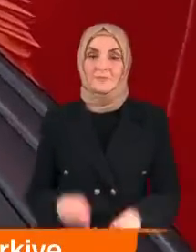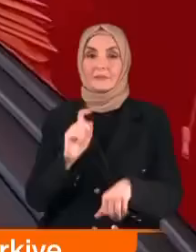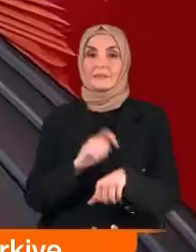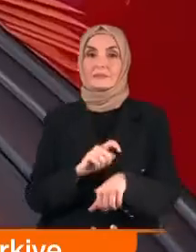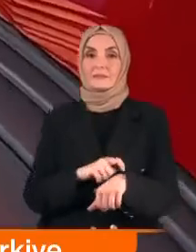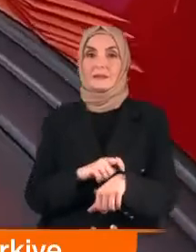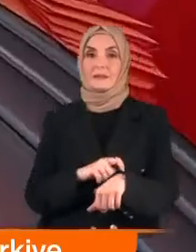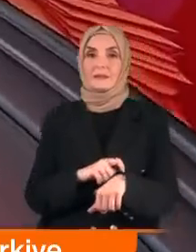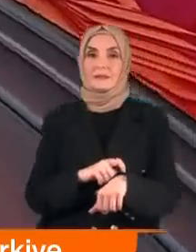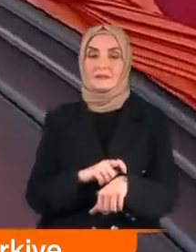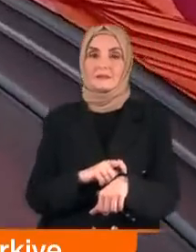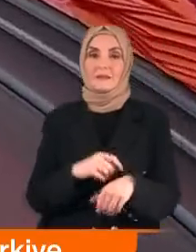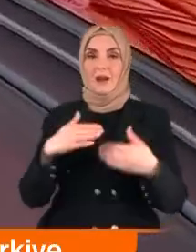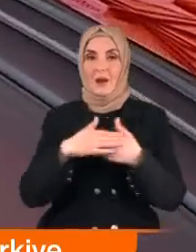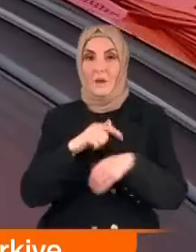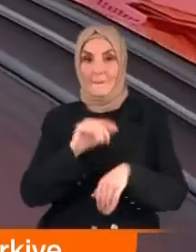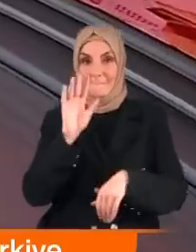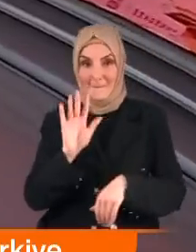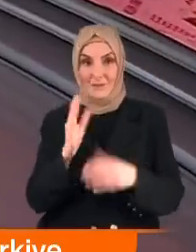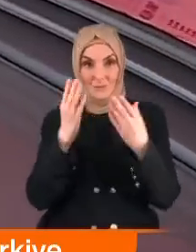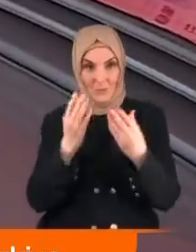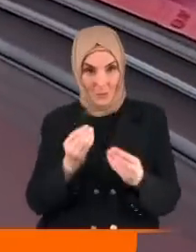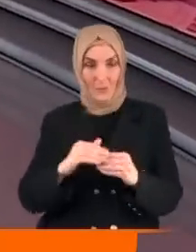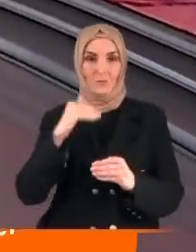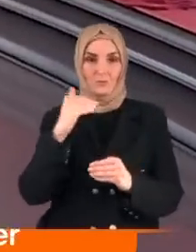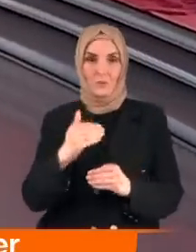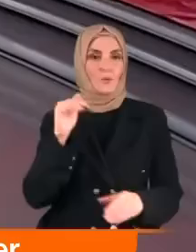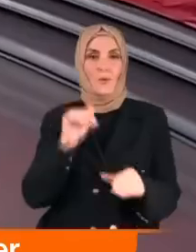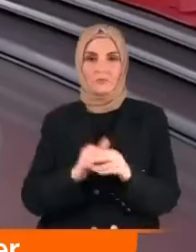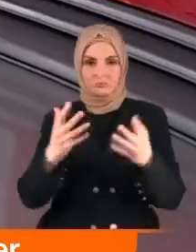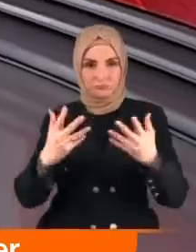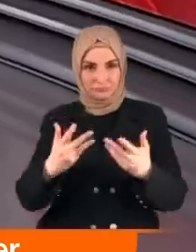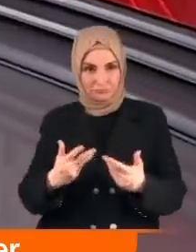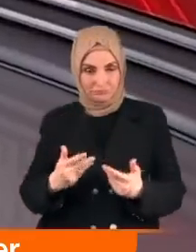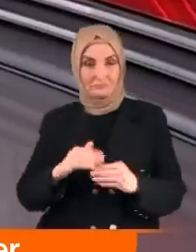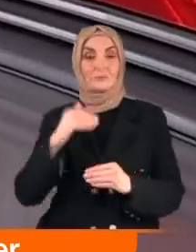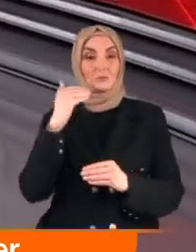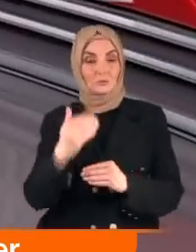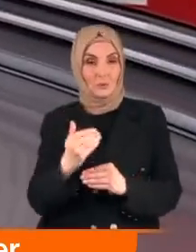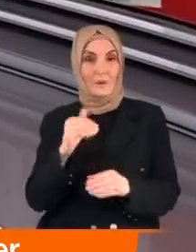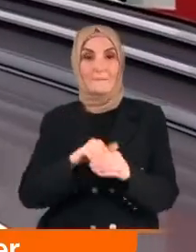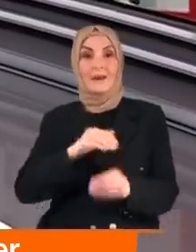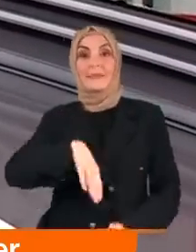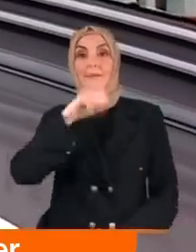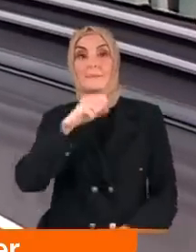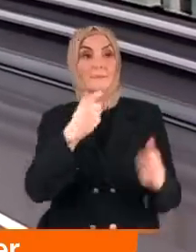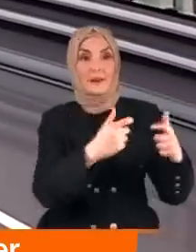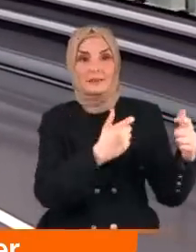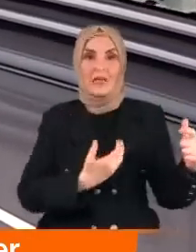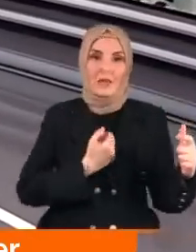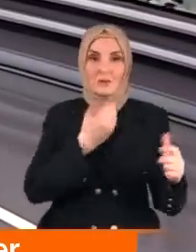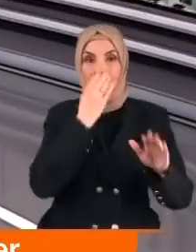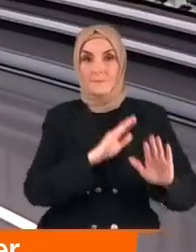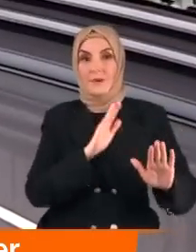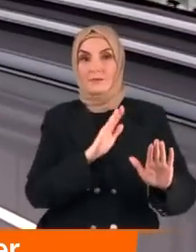Saatler 17'yi gösterip oylar sayılmaya başladıktan sonra parti genel merkezlerinde de heyecanlı bir bekleyiş olacak. Şüphesiz